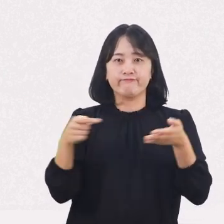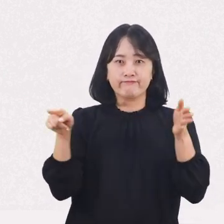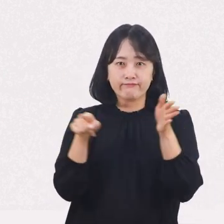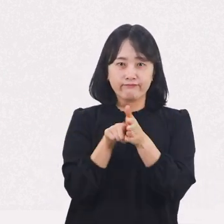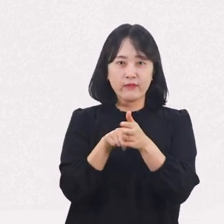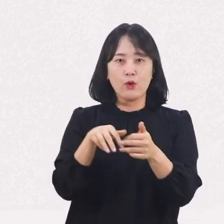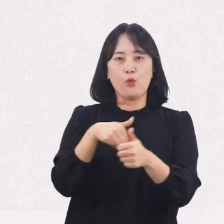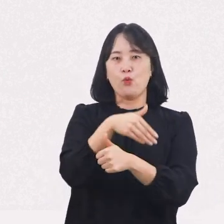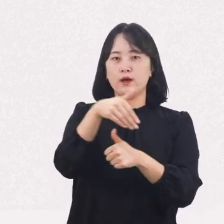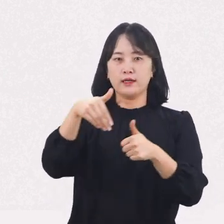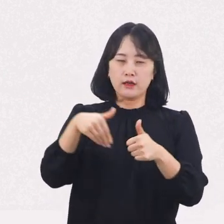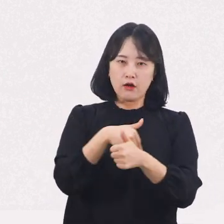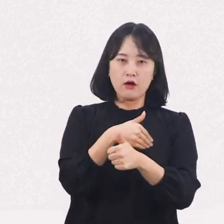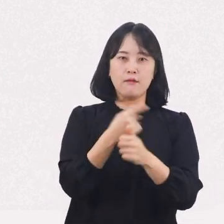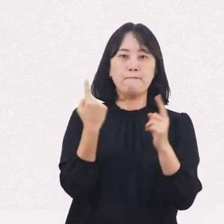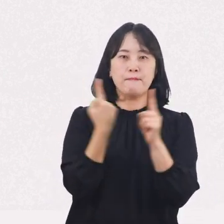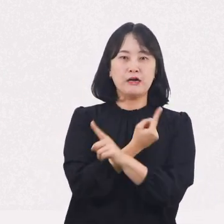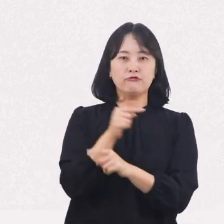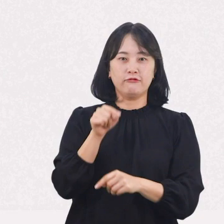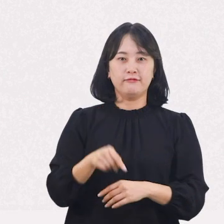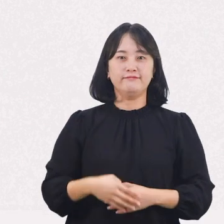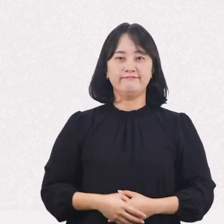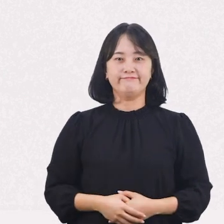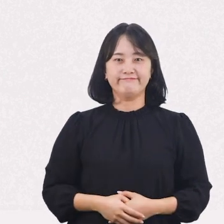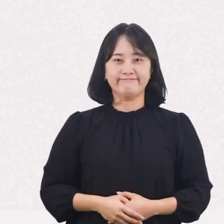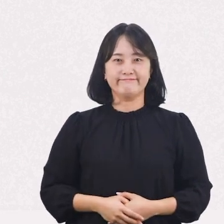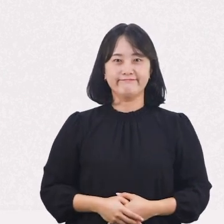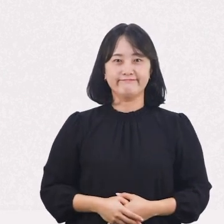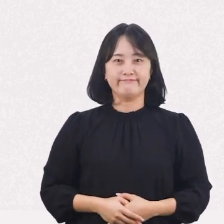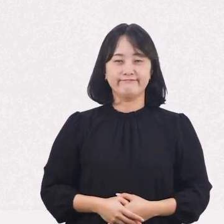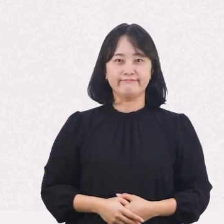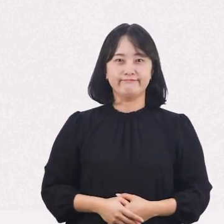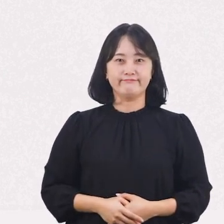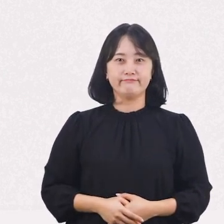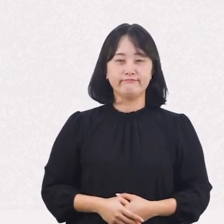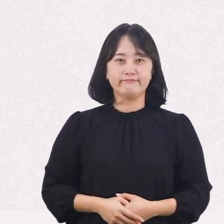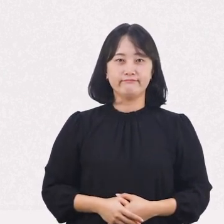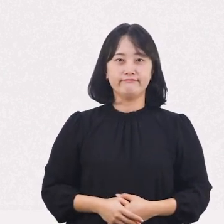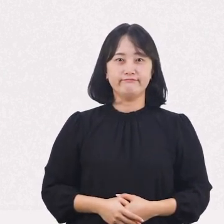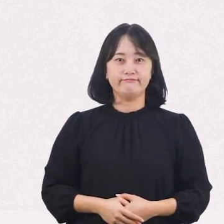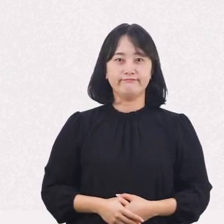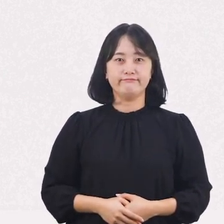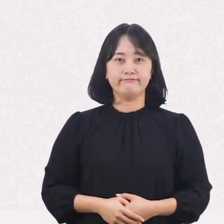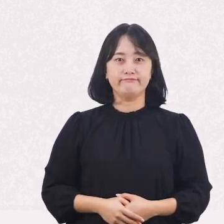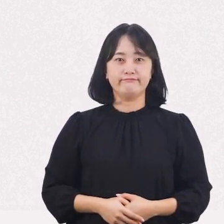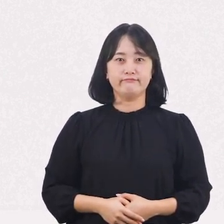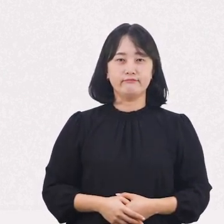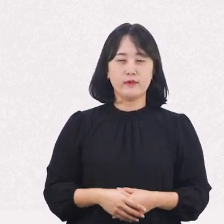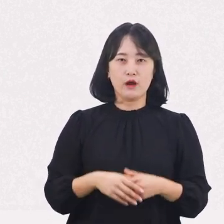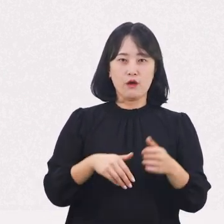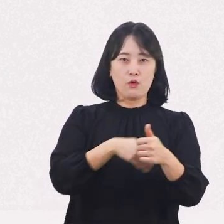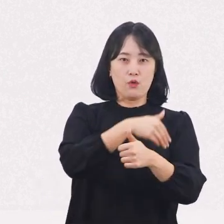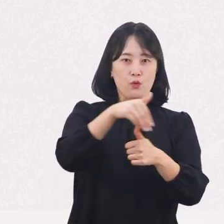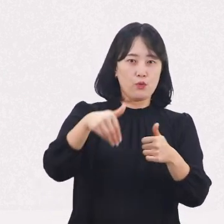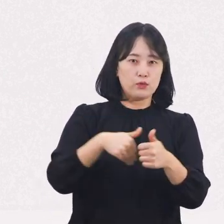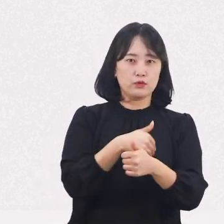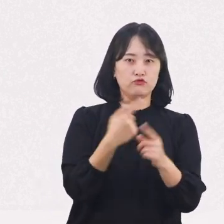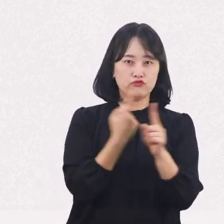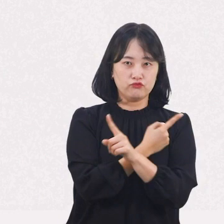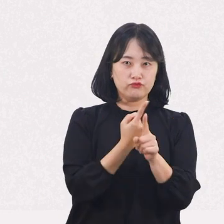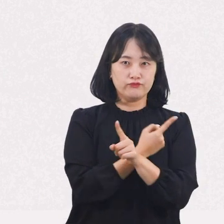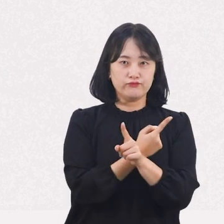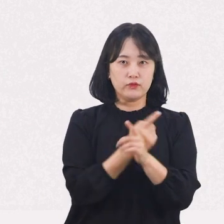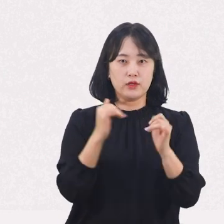환경을 수정해서 구성해 주는 것을 말합니다. 교수 환경의 수정은 크게 물리적 환경의